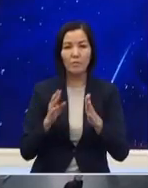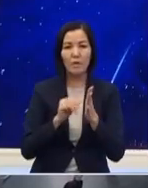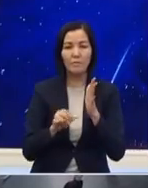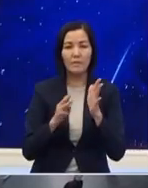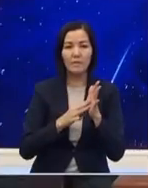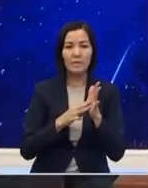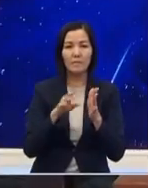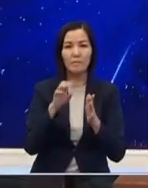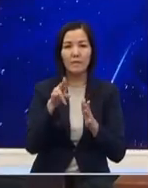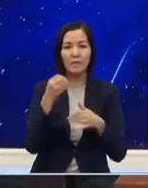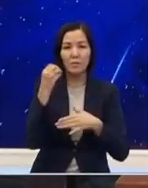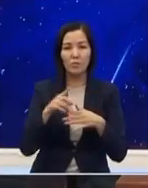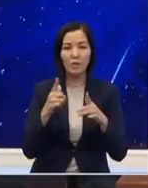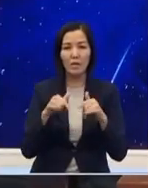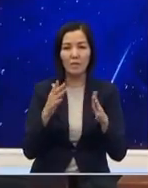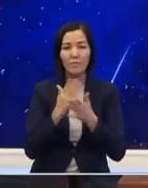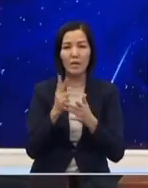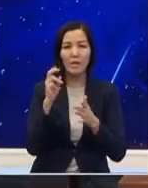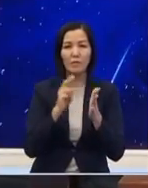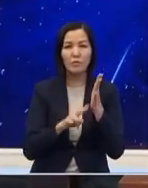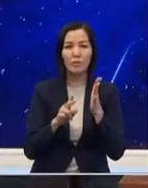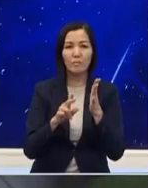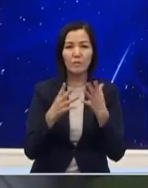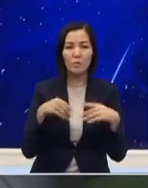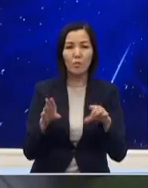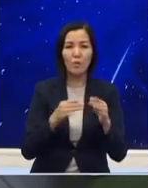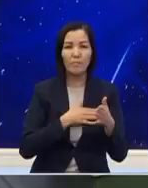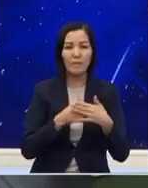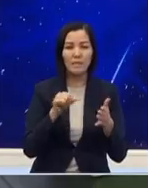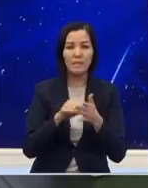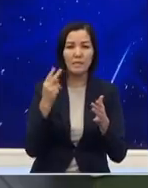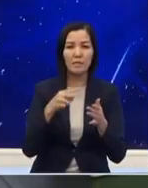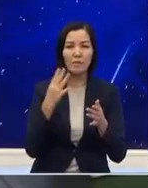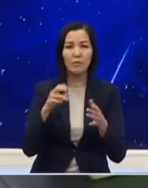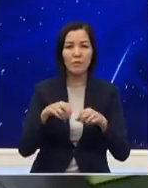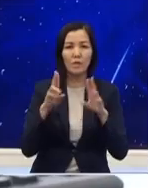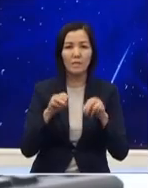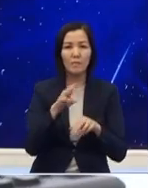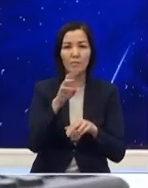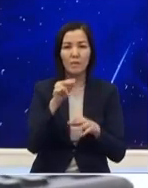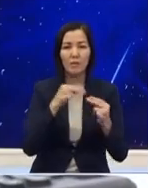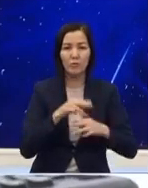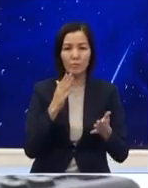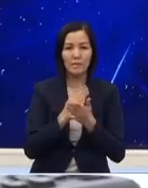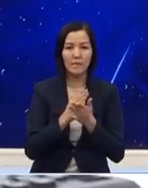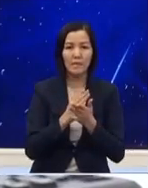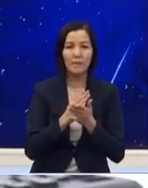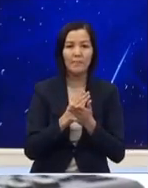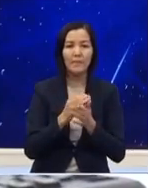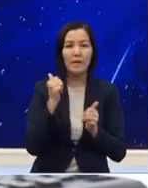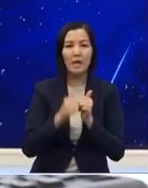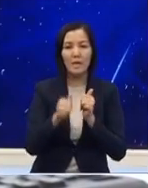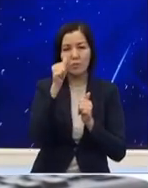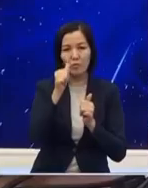68 медиация орталығы бар. Онда 270-тен аса қоғам белсендісімен 24 кәсіби медиатор қызмет атқарады.